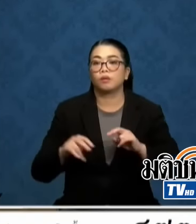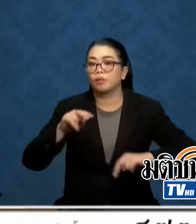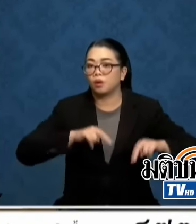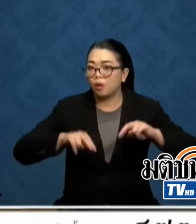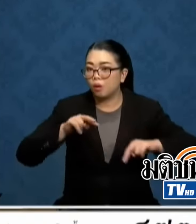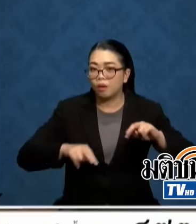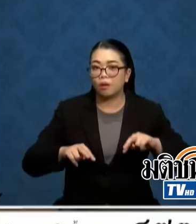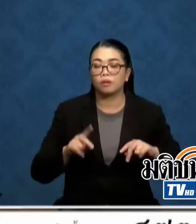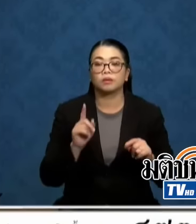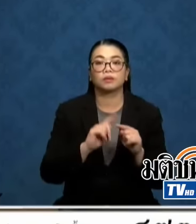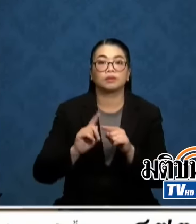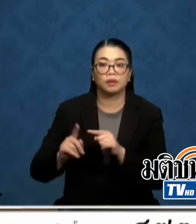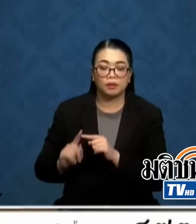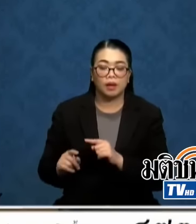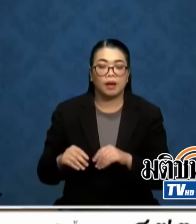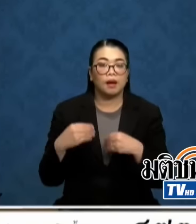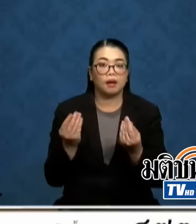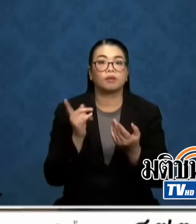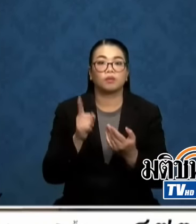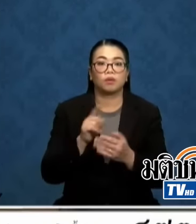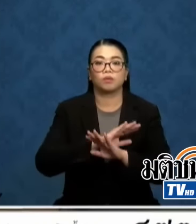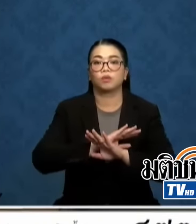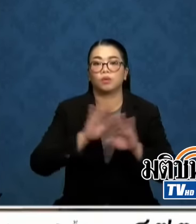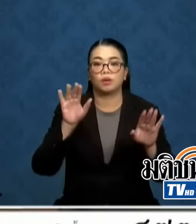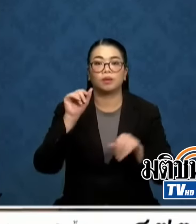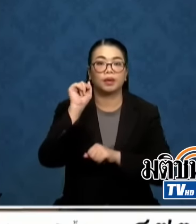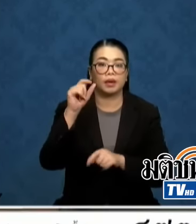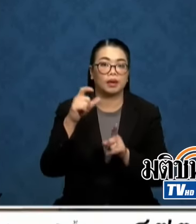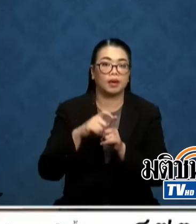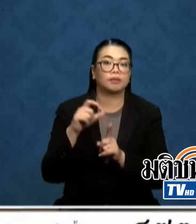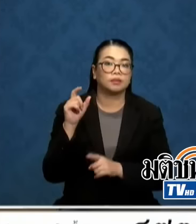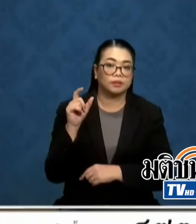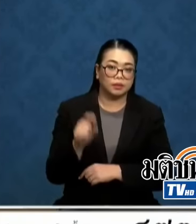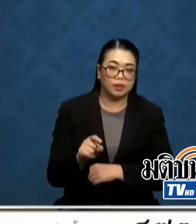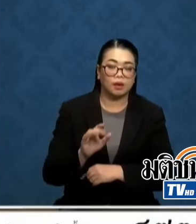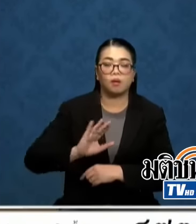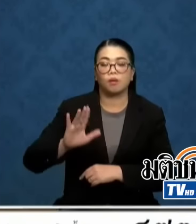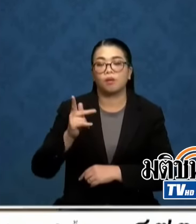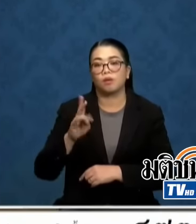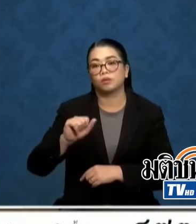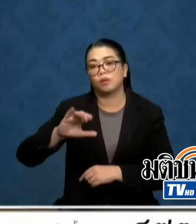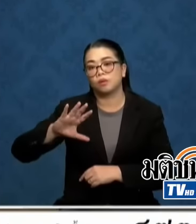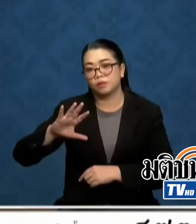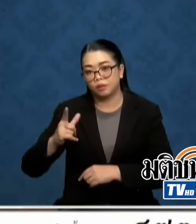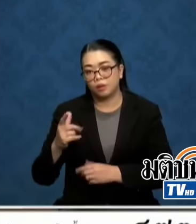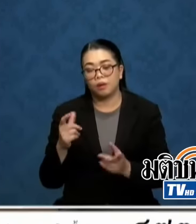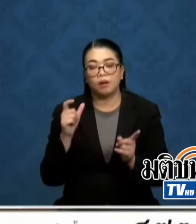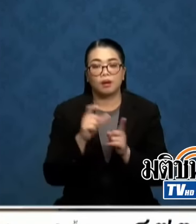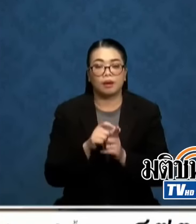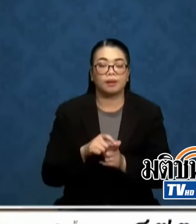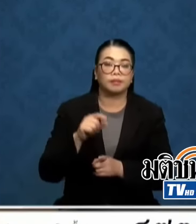ในระบอบประชาธิปไตยจึงสมควรยกเลิกประกาศและคำสั่งของคณะรักษาความสงบแห่งชาติรวมทั้งคำ